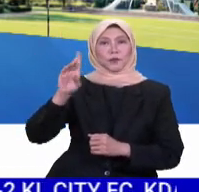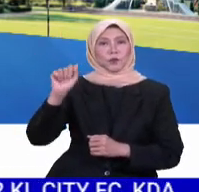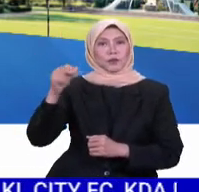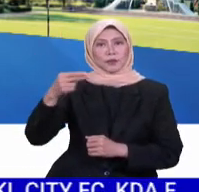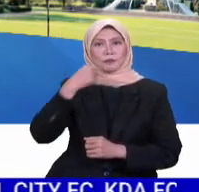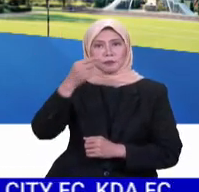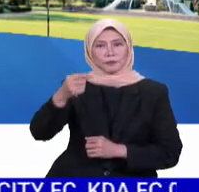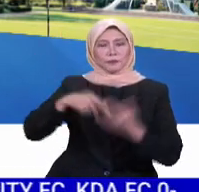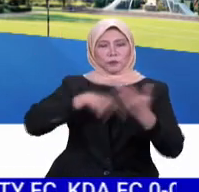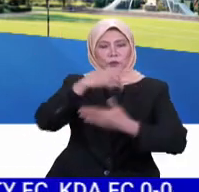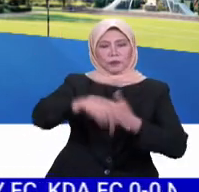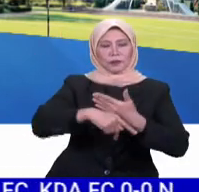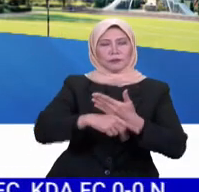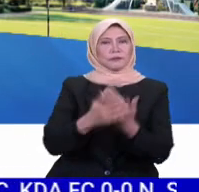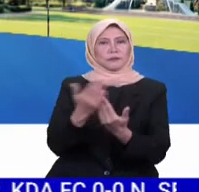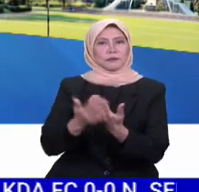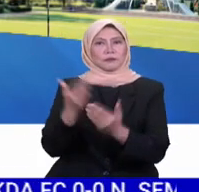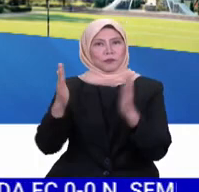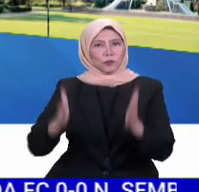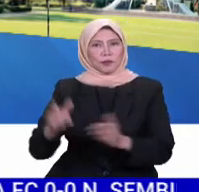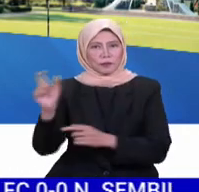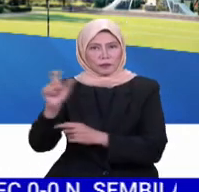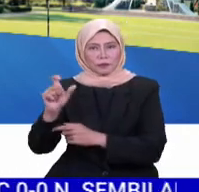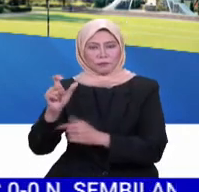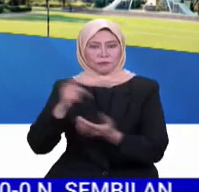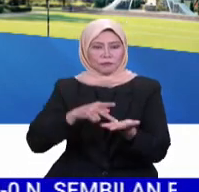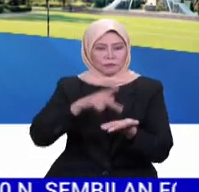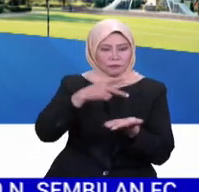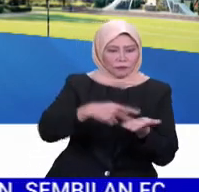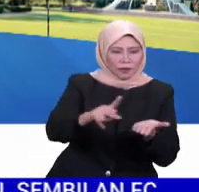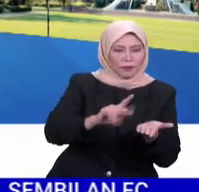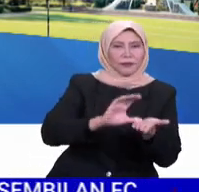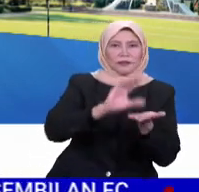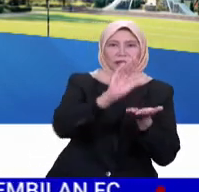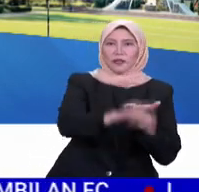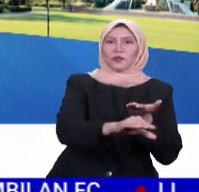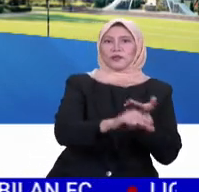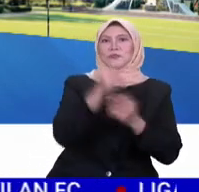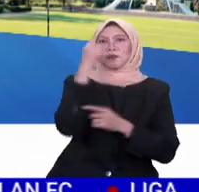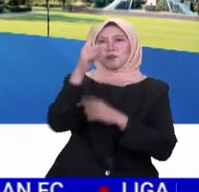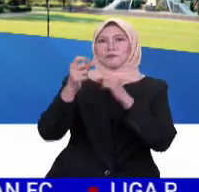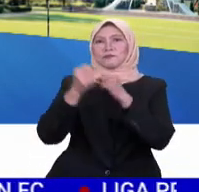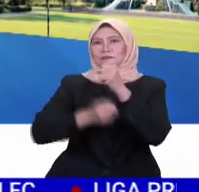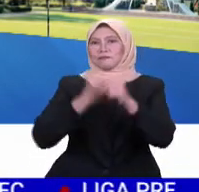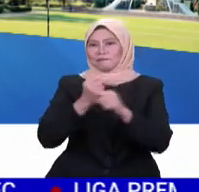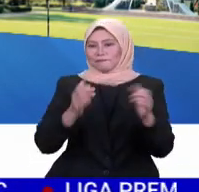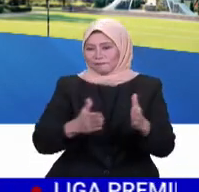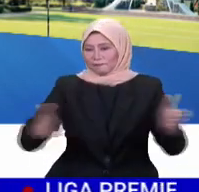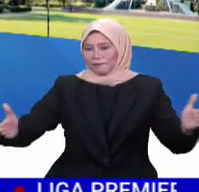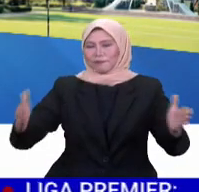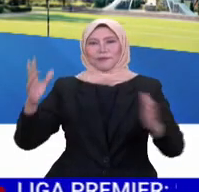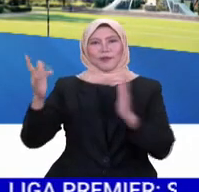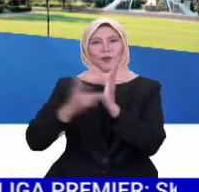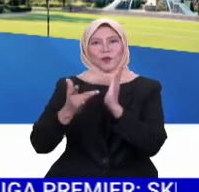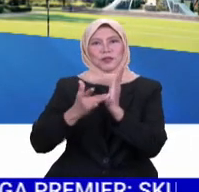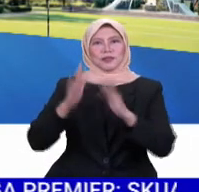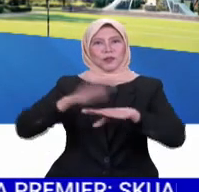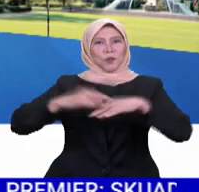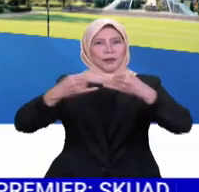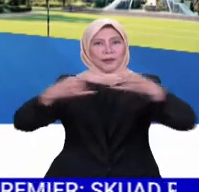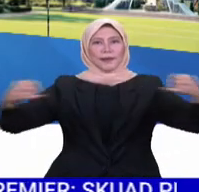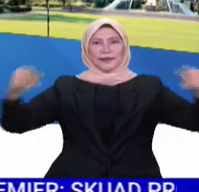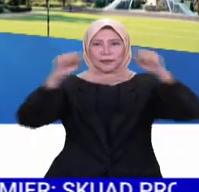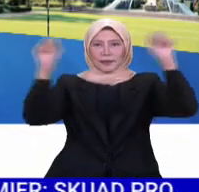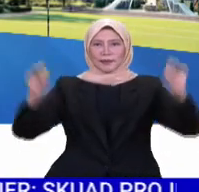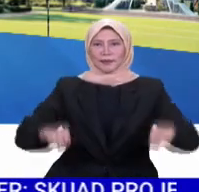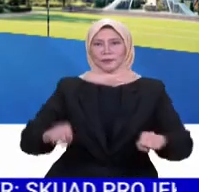berkata program itu memudahkan umat Islam berwakaf secara tunai sepanjang tahun dengan teknologi dalam talian melalui